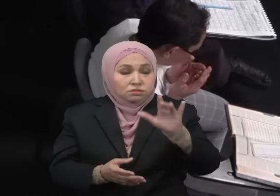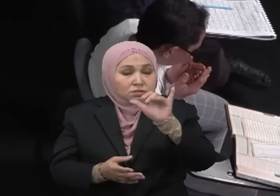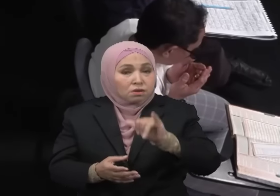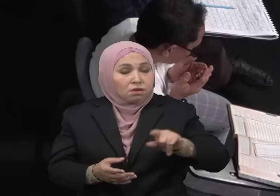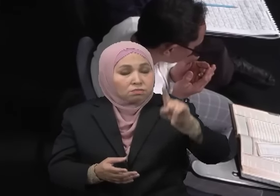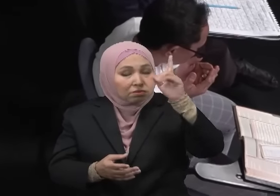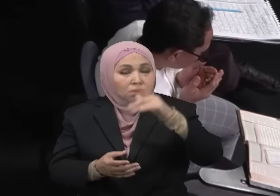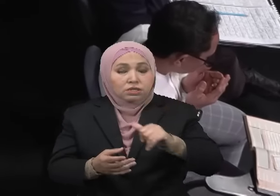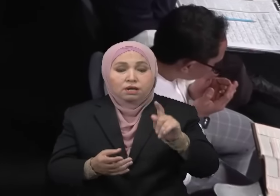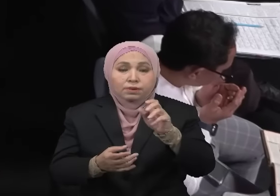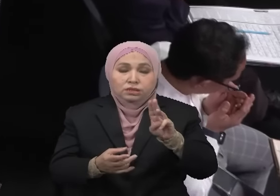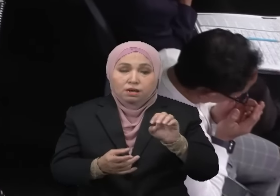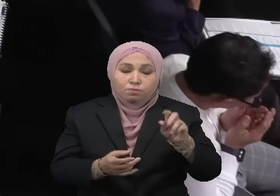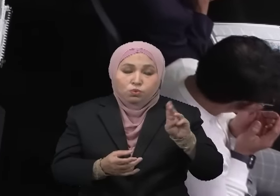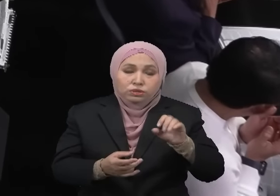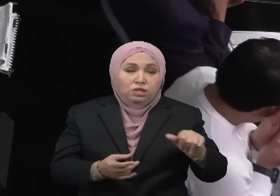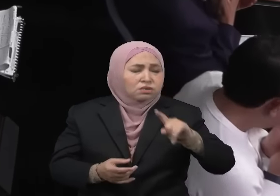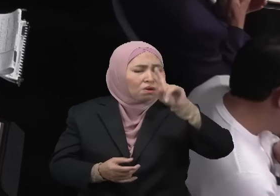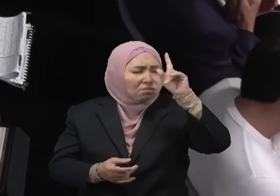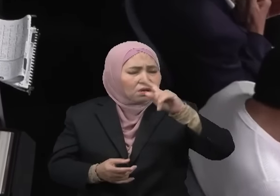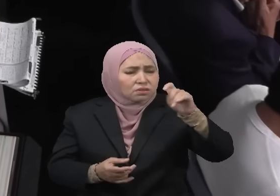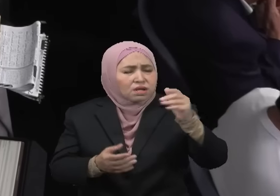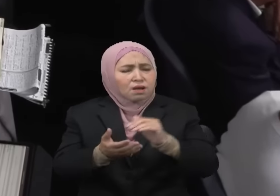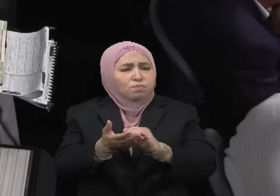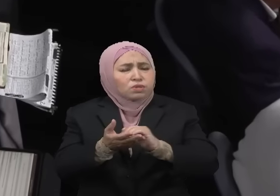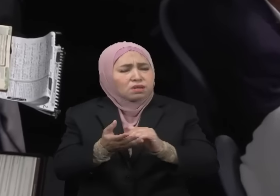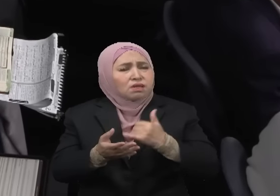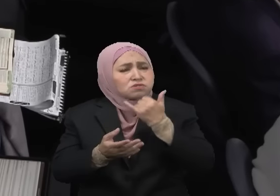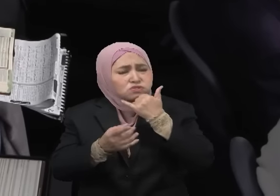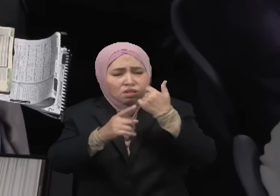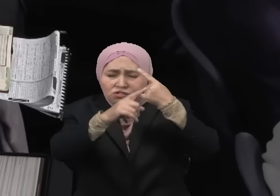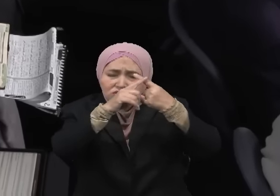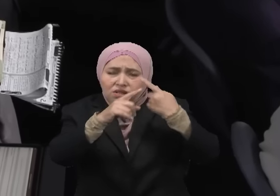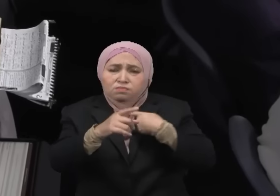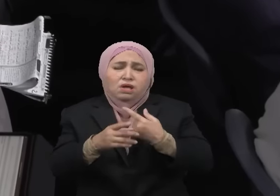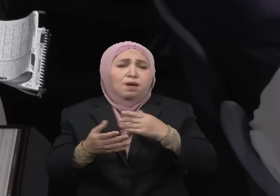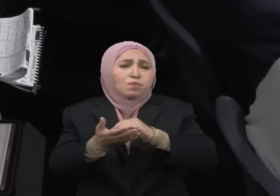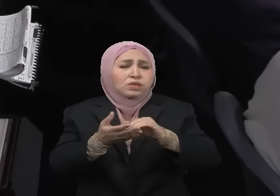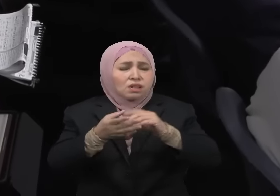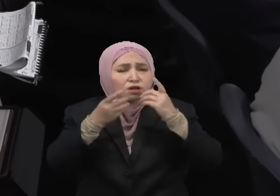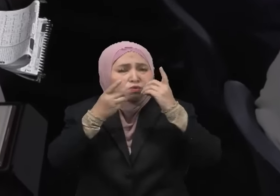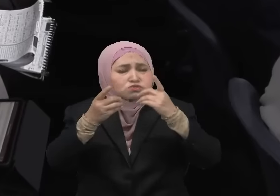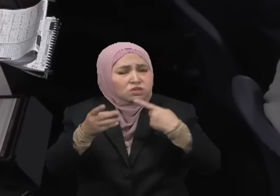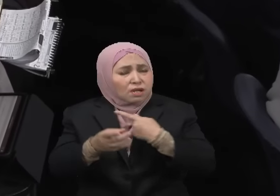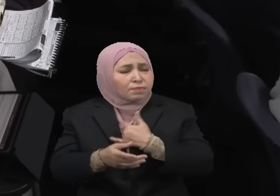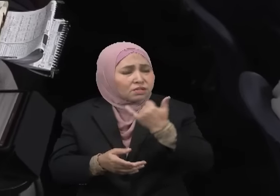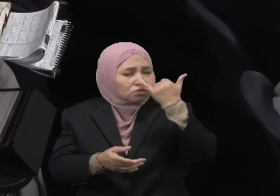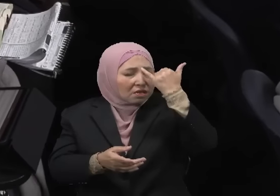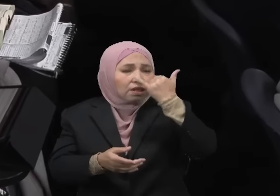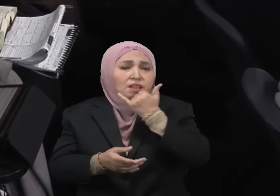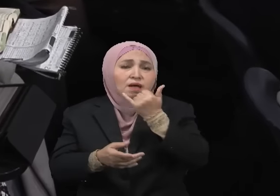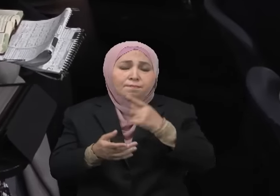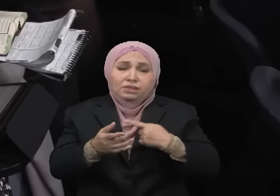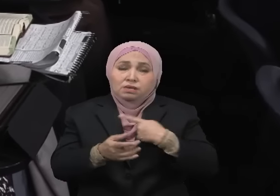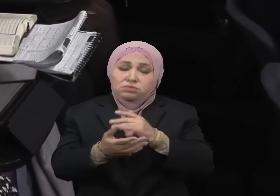Majid, ya Fa'alul lima yurid. Ya Allah, Tuhan, ya ampunkanlah salah silap kami, ampunkanlah dosa-dosa kami dan kesilapan kami, ya Allah. Ya Allah, ya Tuhan